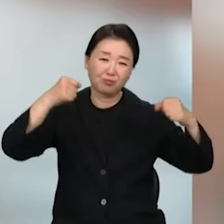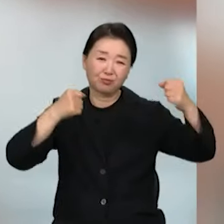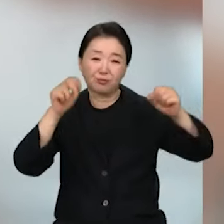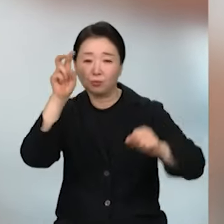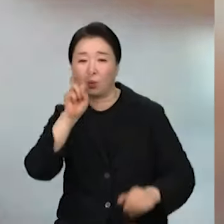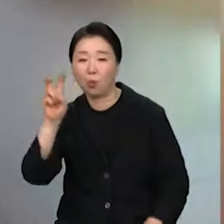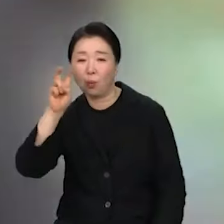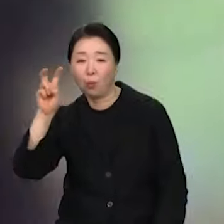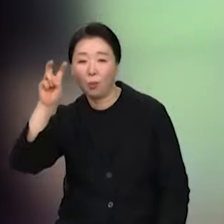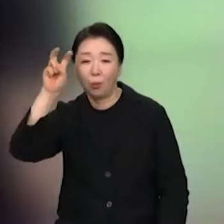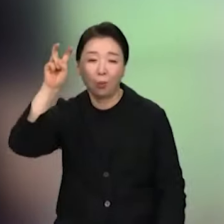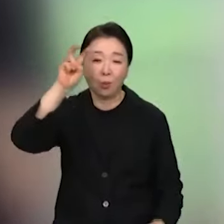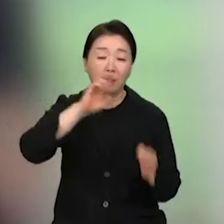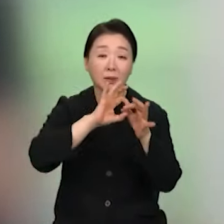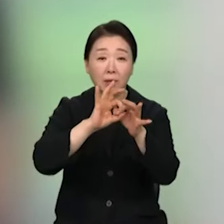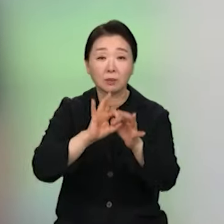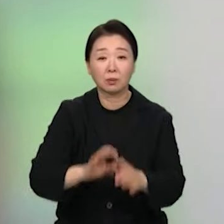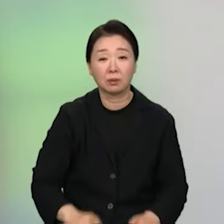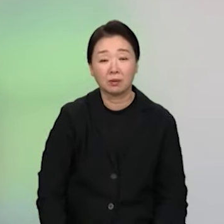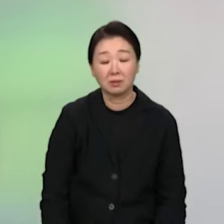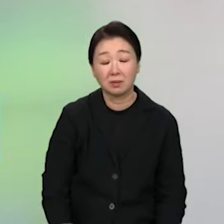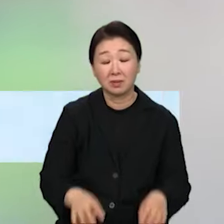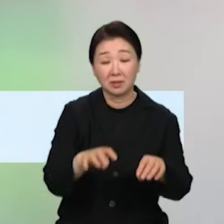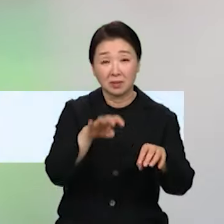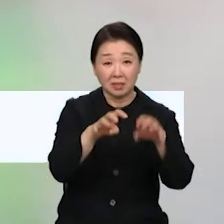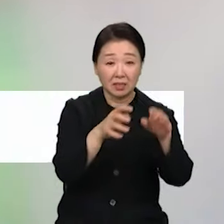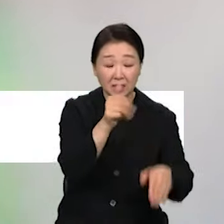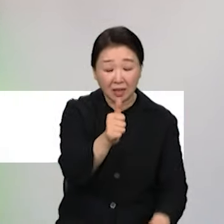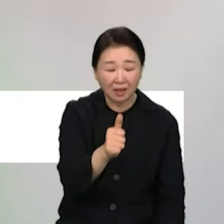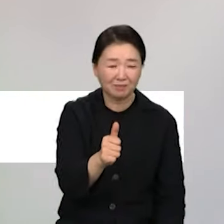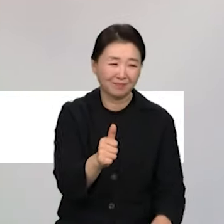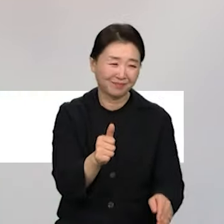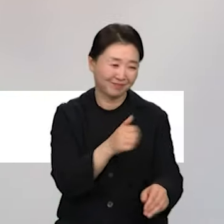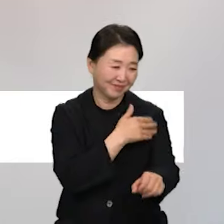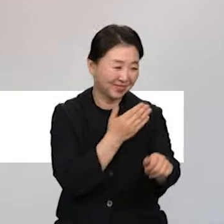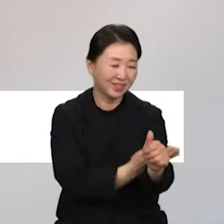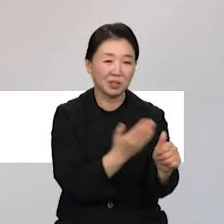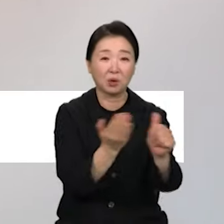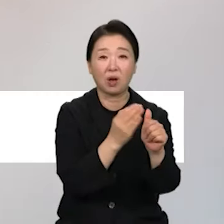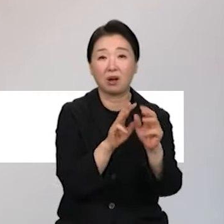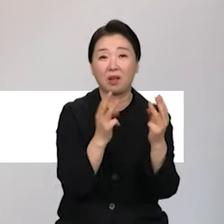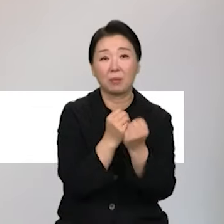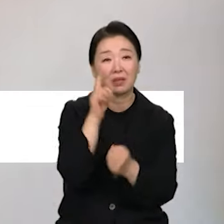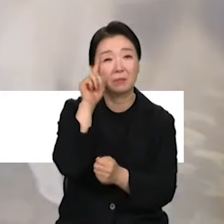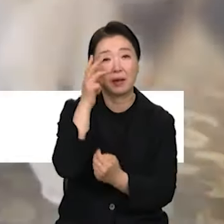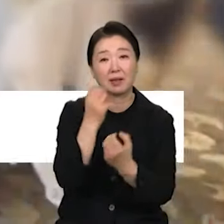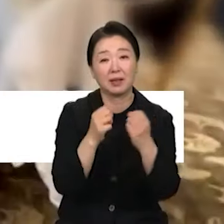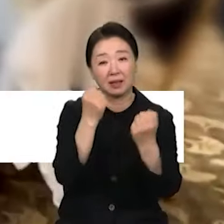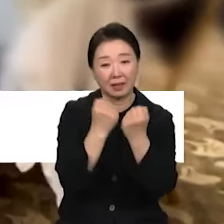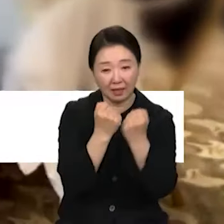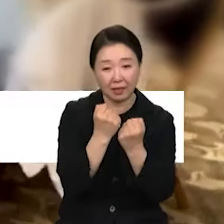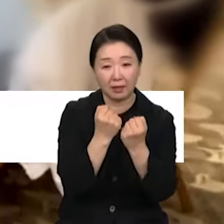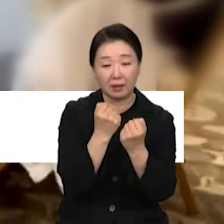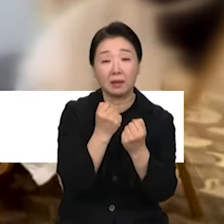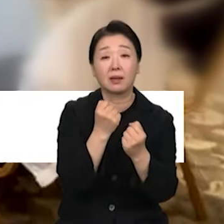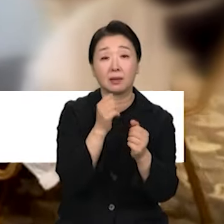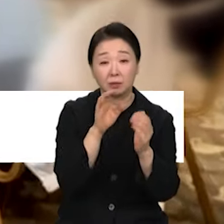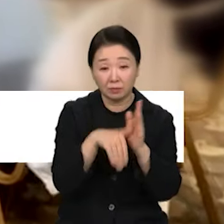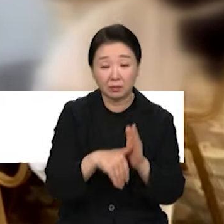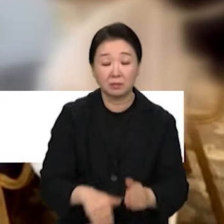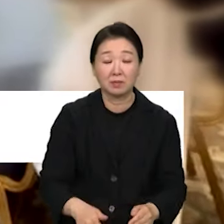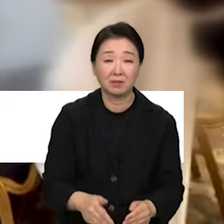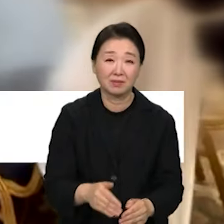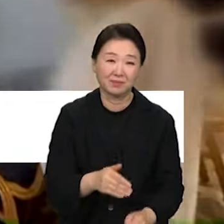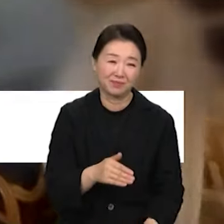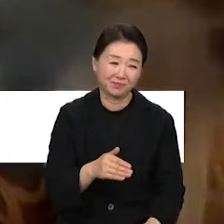노래는 이어집니다. 이장협의회 역량 강화 워크숍이라는 1박 2일 행사 모습입니다. 행사 이름은